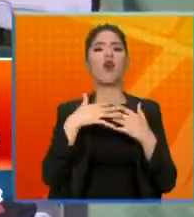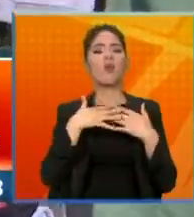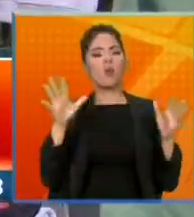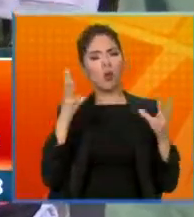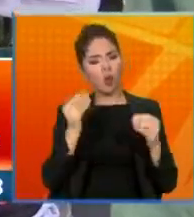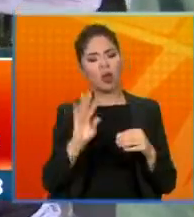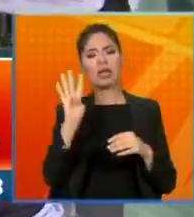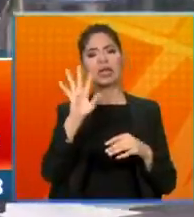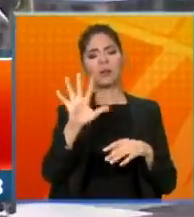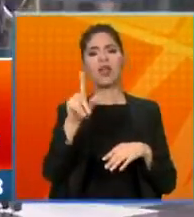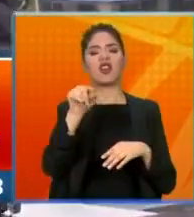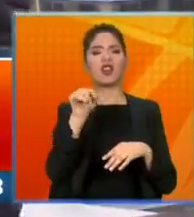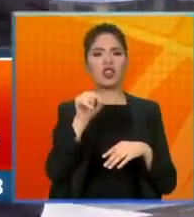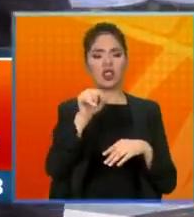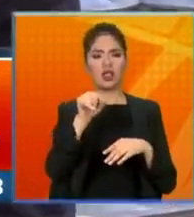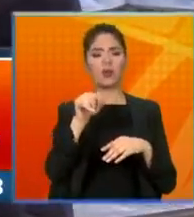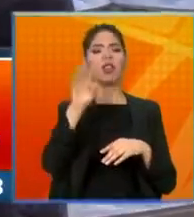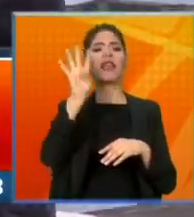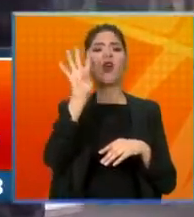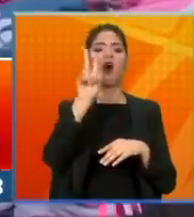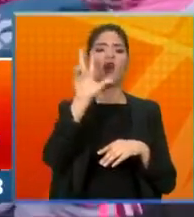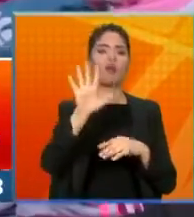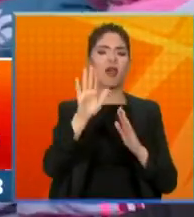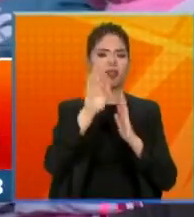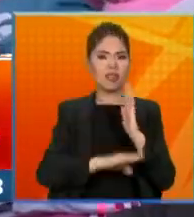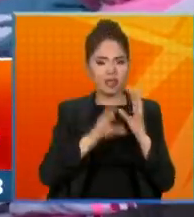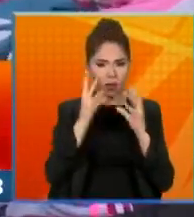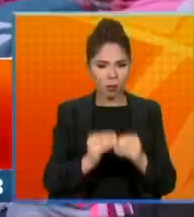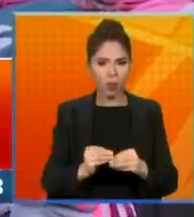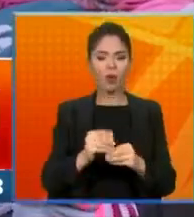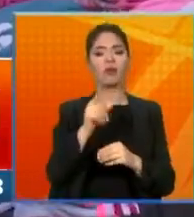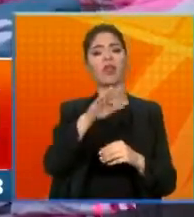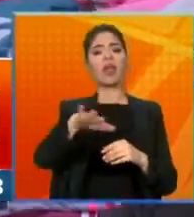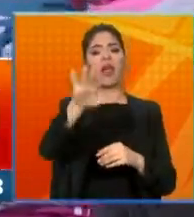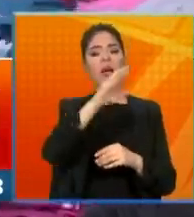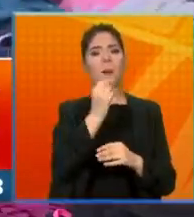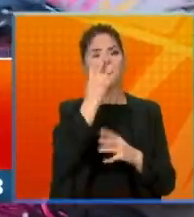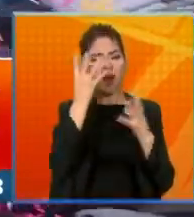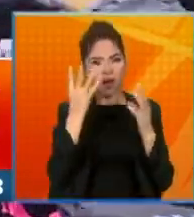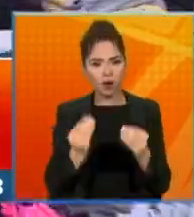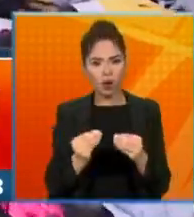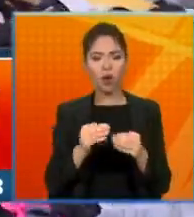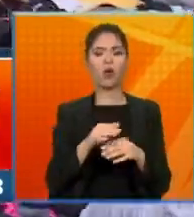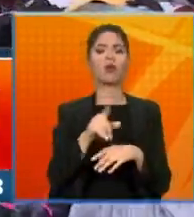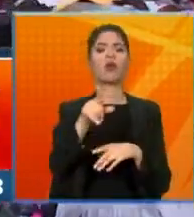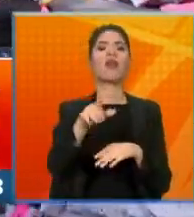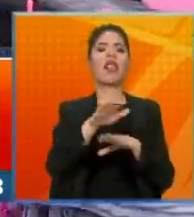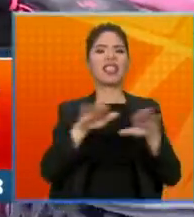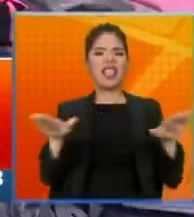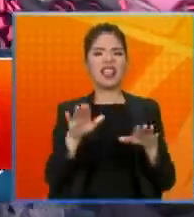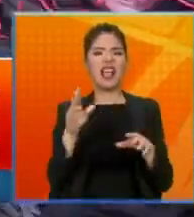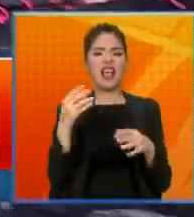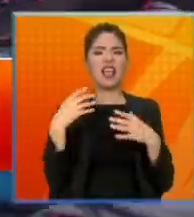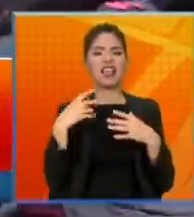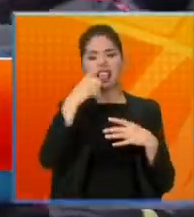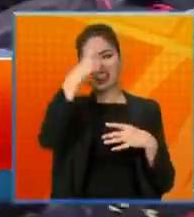45'te, 35'e indi. Çıkıp çıkıp gelsinler o zaman. Tabii. Tabii şimdi bahar kapıda, henüz tezgahlarda göremiyoruz o baharlık yazlık kıyafetleri